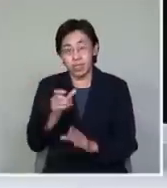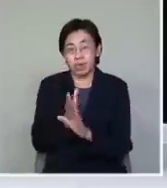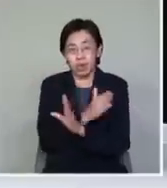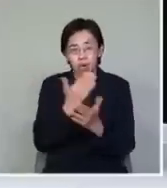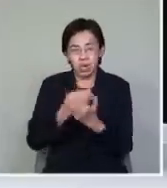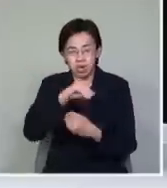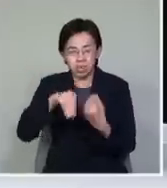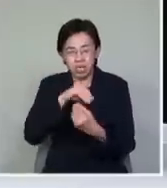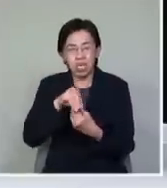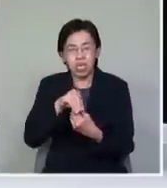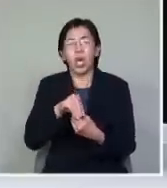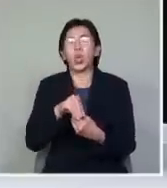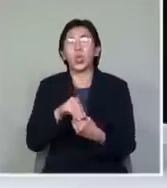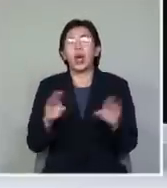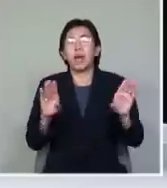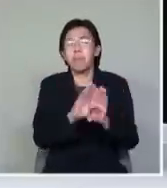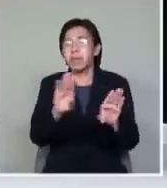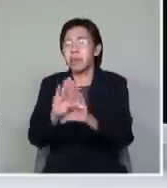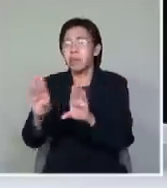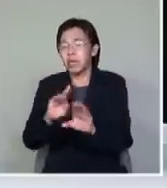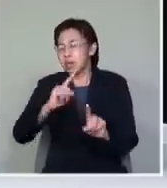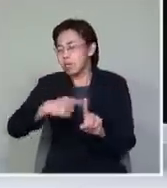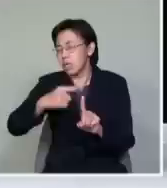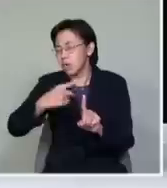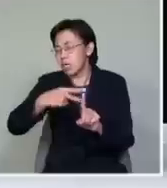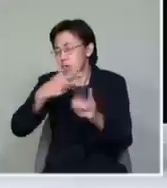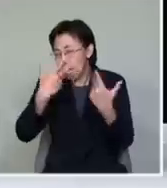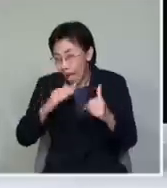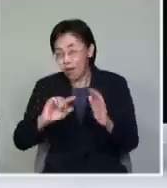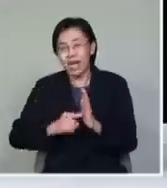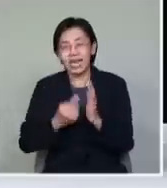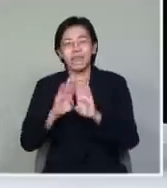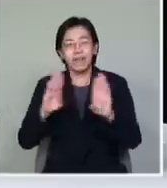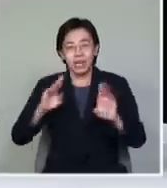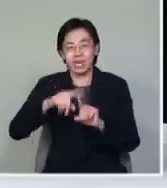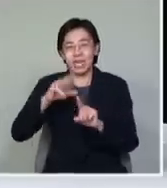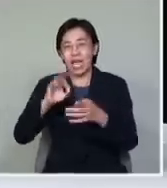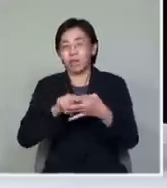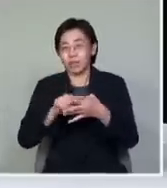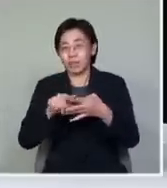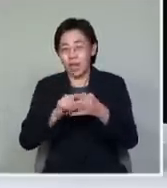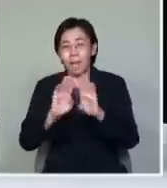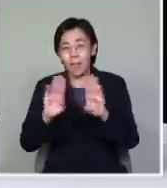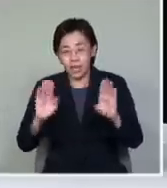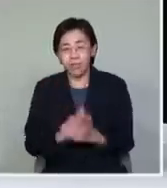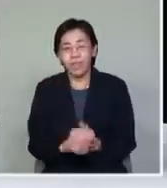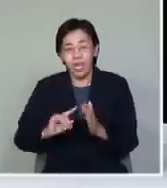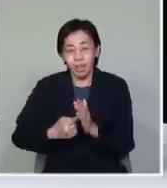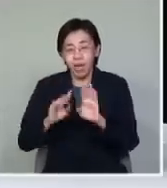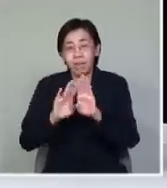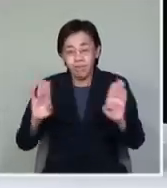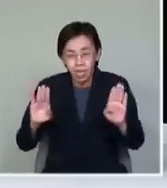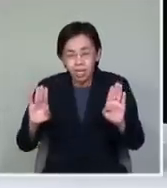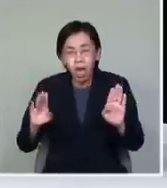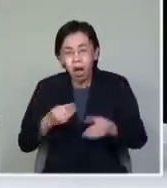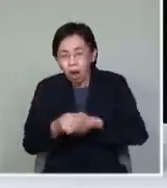ษฐกิจเขาก็ปิดล็อกดาวน์ไปหลายเดือนเลยล่าสุดแล้วเพิ่งจะกลับมาดำเนินเศรษฐกิจช่วงต้นเดือนกันยายนที่ผ่านมาพอกลับมาเปิดเศรษฐกิจค่ะคุณ